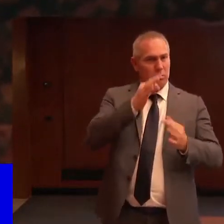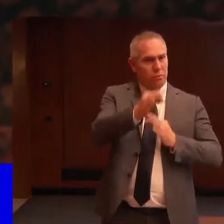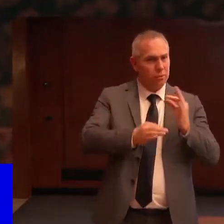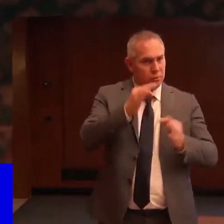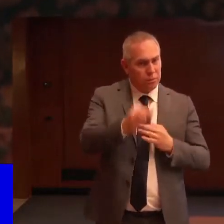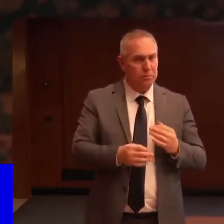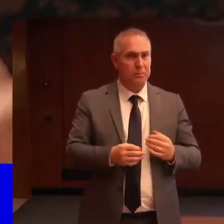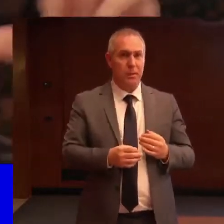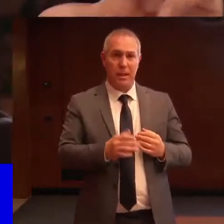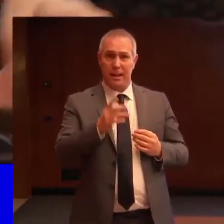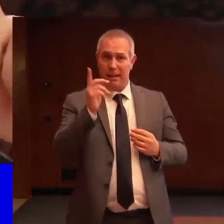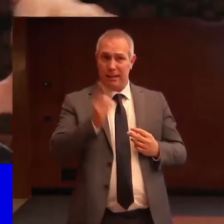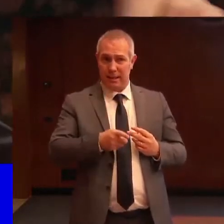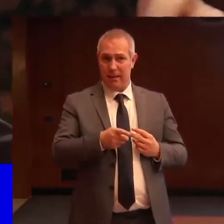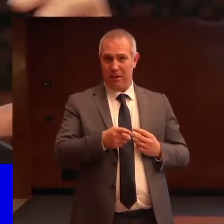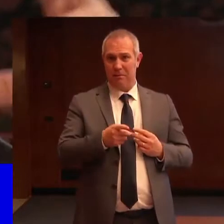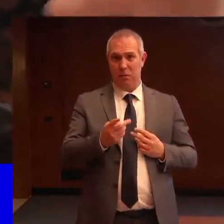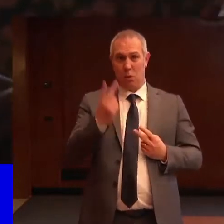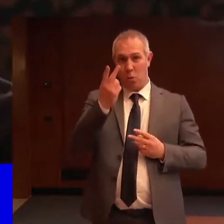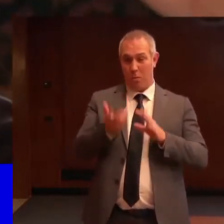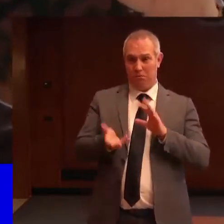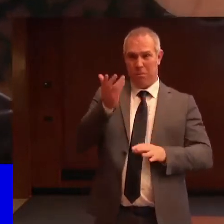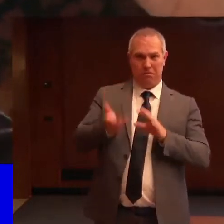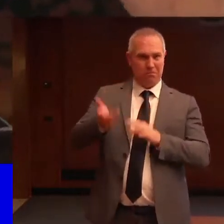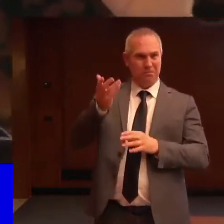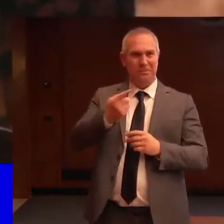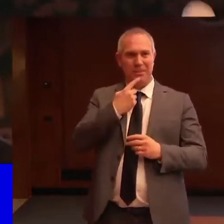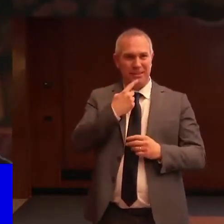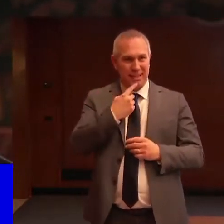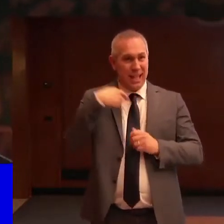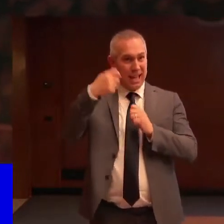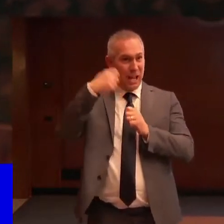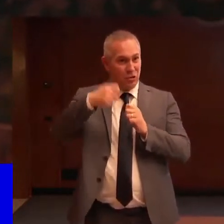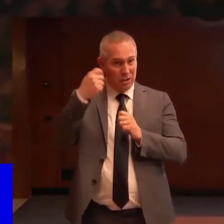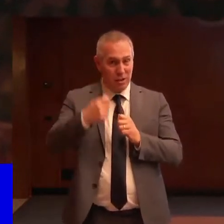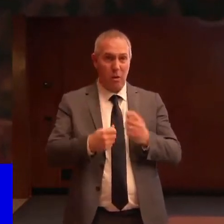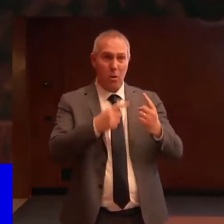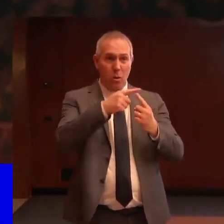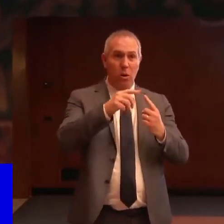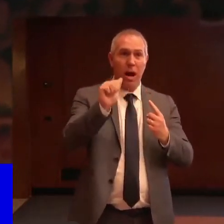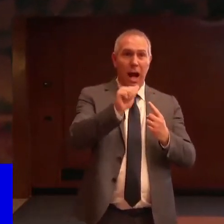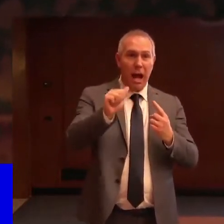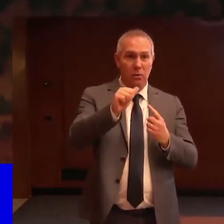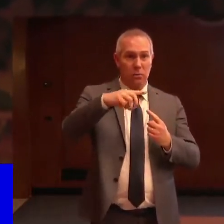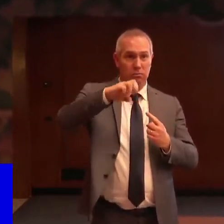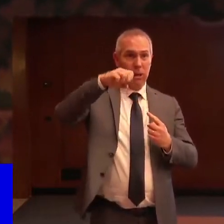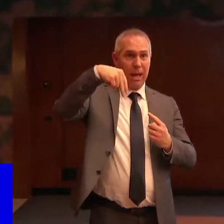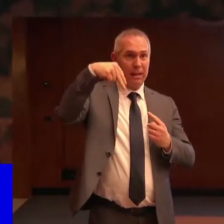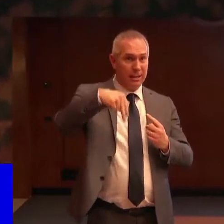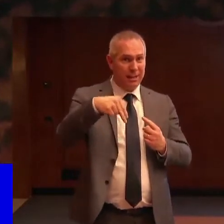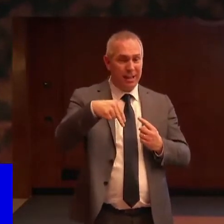sottolineati due registi che fanno un po' da punto di riferimento autoriale. Uno è Arthur Penn, Anna dei